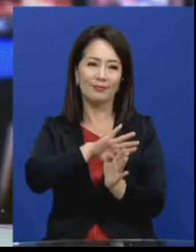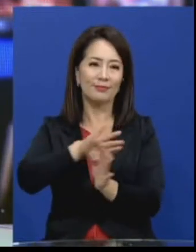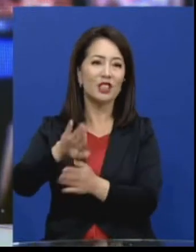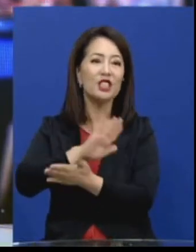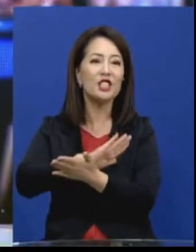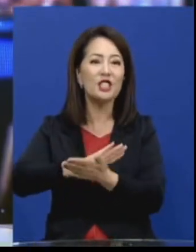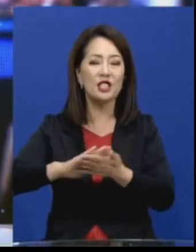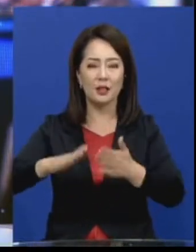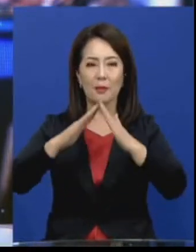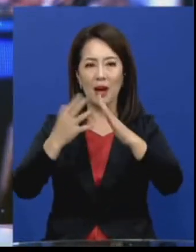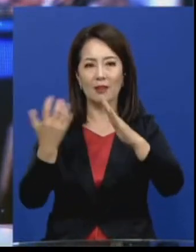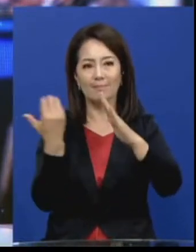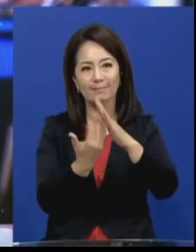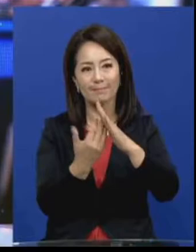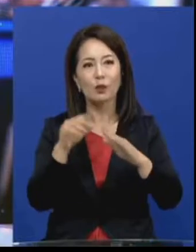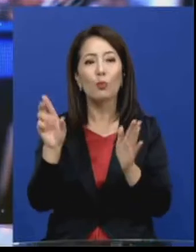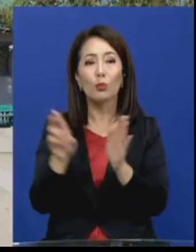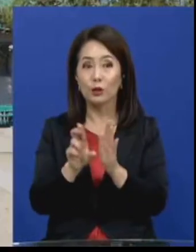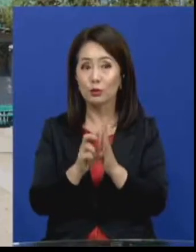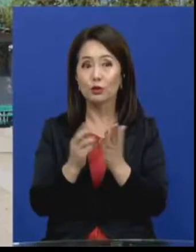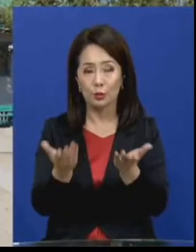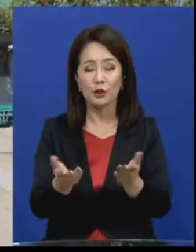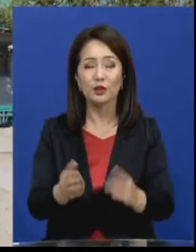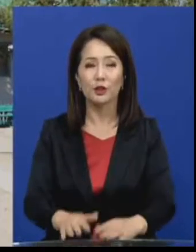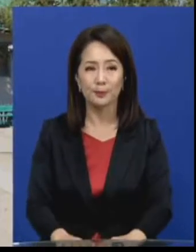байранд суралцах боломжтой болж байна.